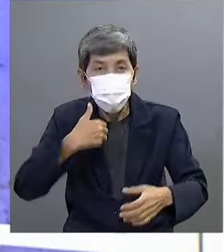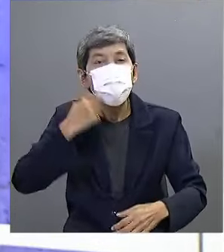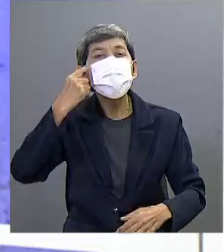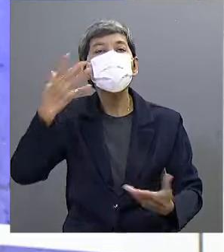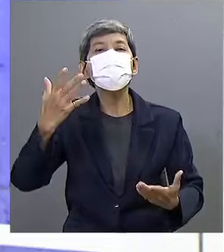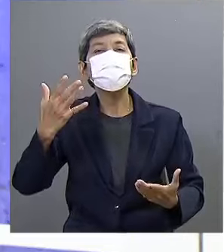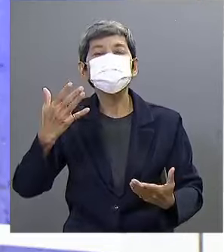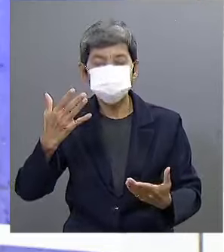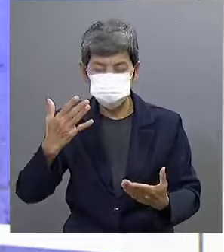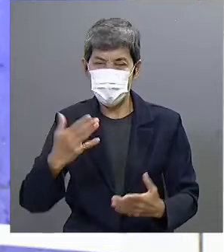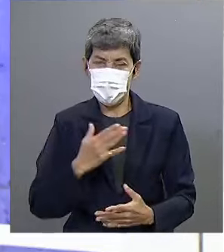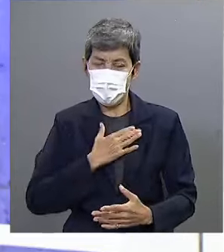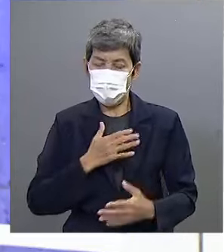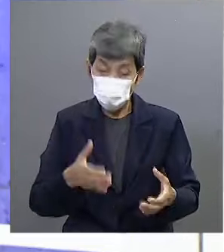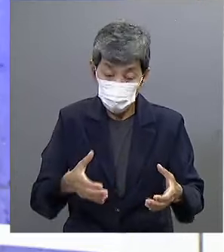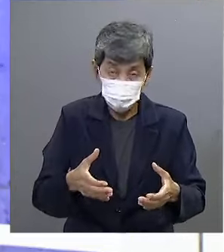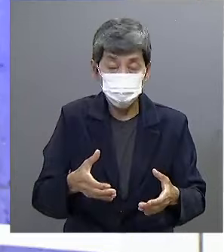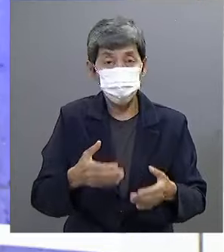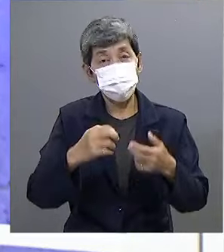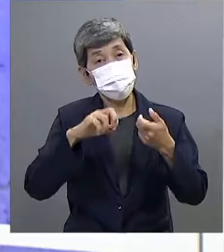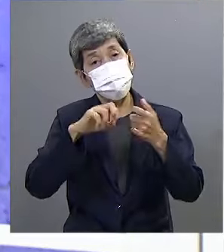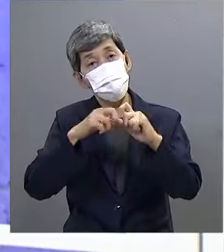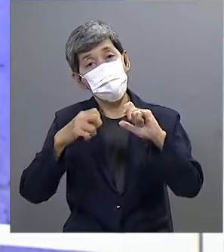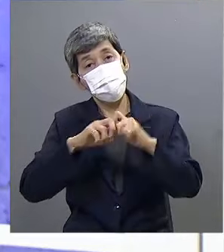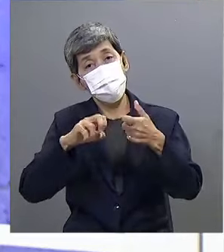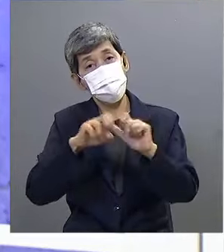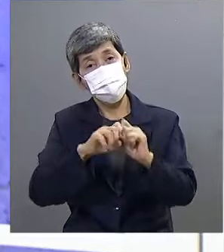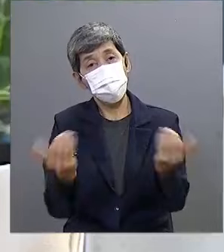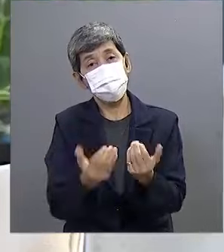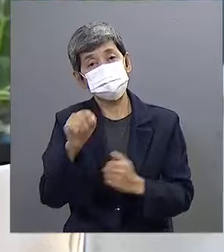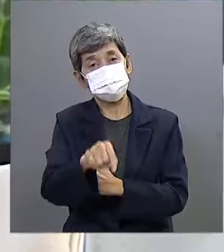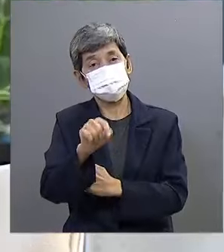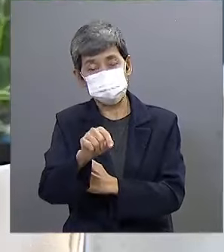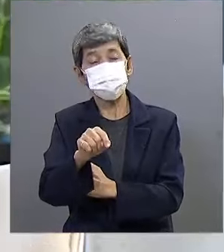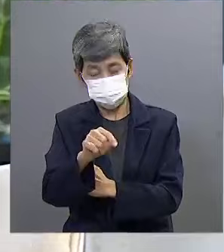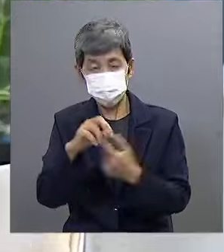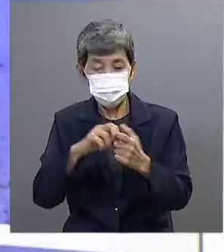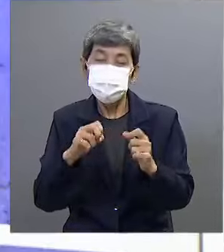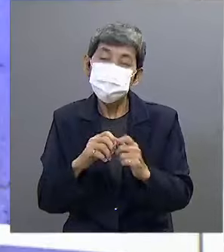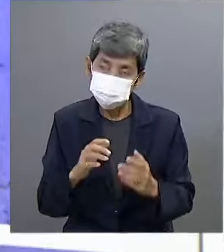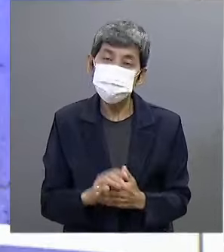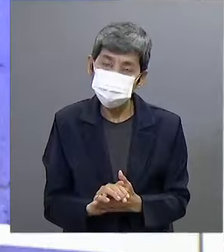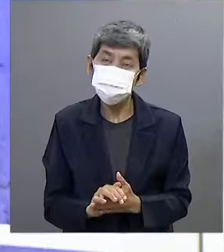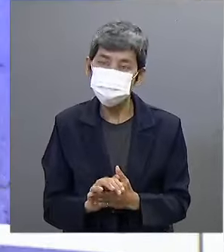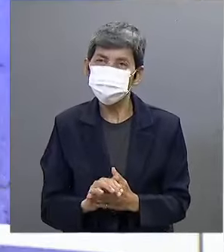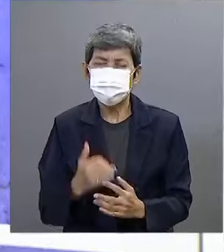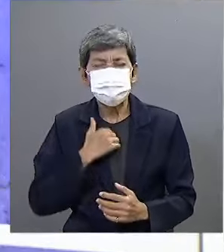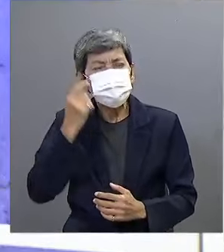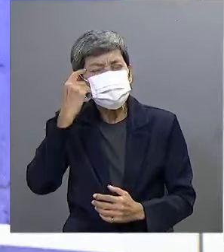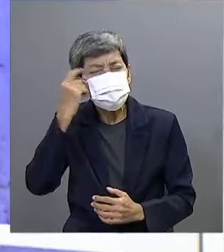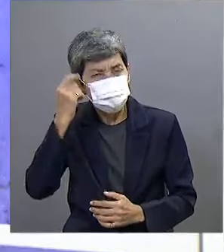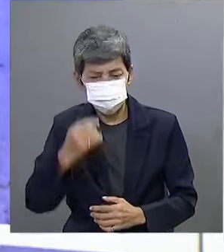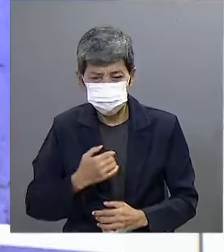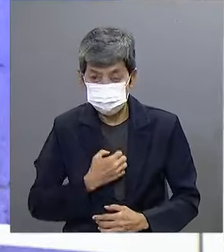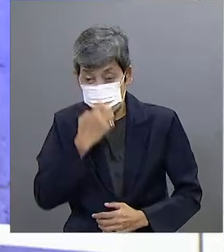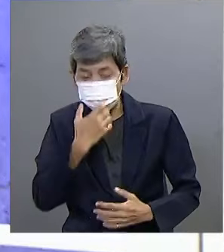และสิ่งที่เราลงไปนั้นเนี่ยมันส่งผลกระทบหนักแน่ๆกับเขาดังนั้น บางทีผลที่ตามมาไม่คุ้มเลย ไม่คุ้มเลยนะครับดังนั้นถึงจะไม่ได้ใช้อารมณ์ก็เล่นถ้าเกิ